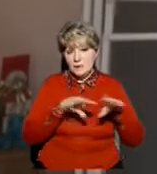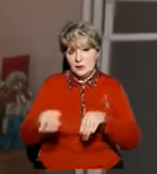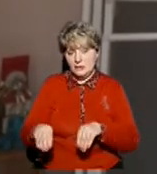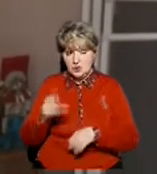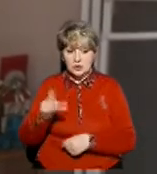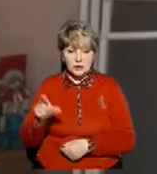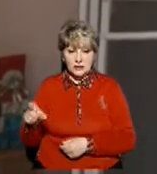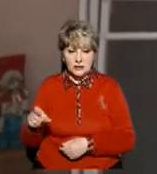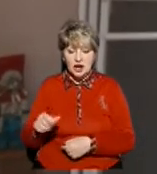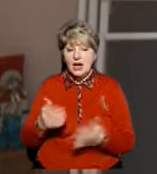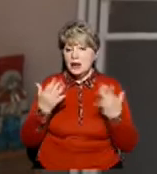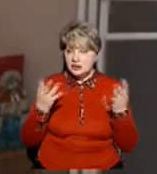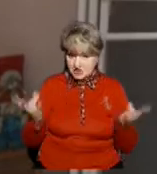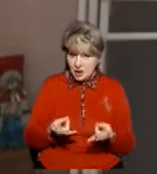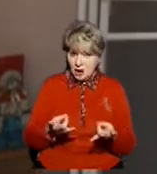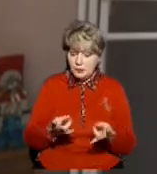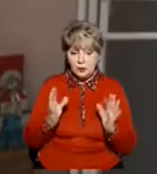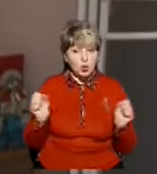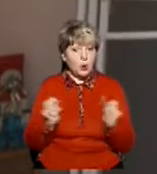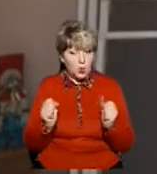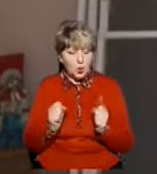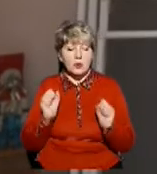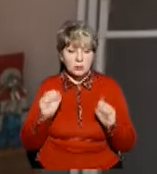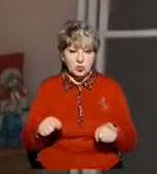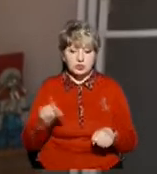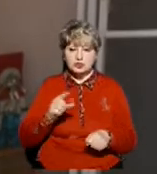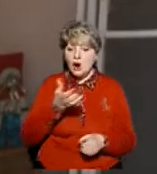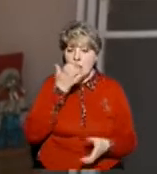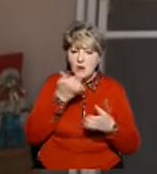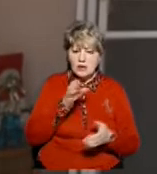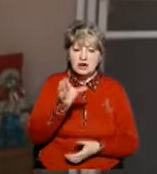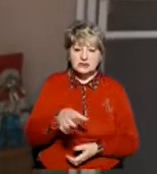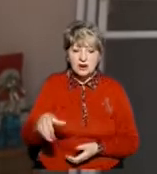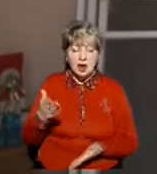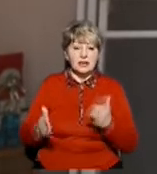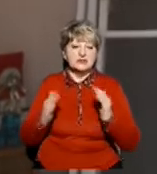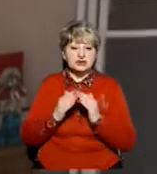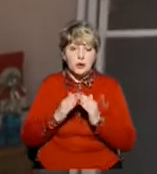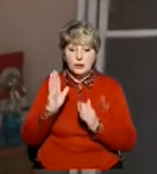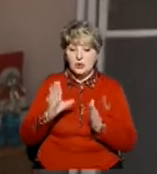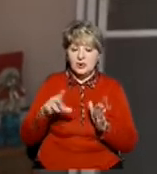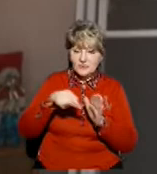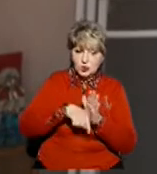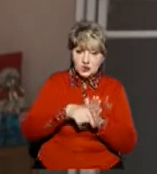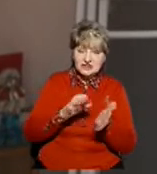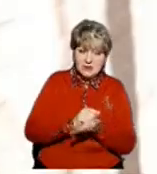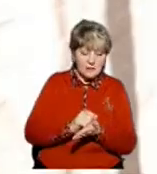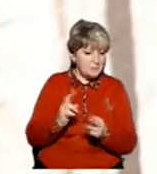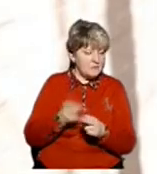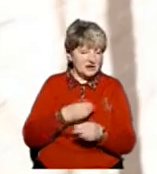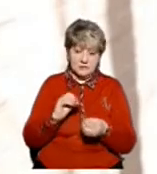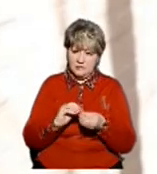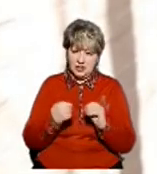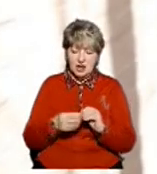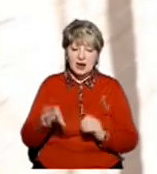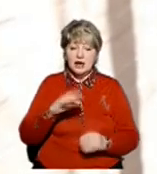людей. Ну, треба, якщо буде холодно, ми сюди щось утеплимо, якщо буде в хаті зайнято все. Так що без питань.